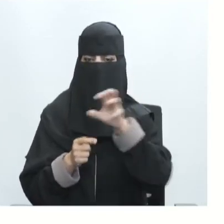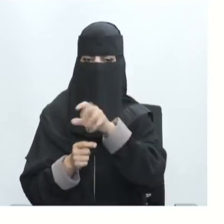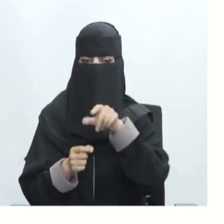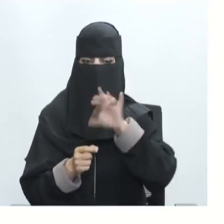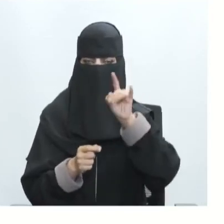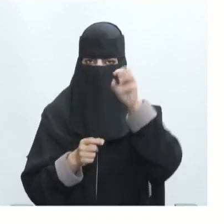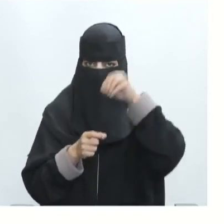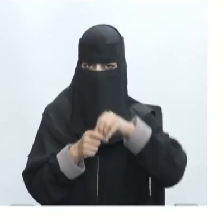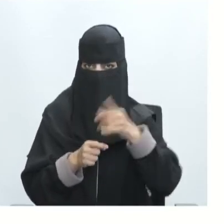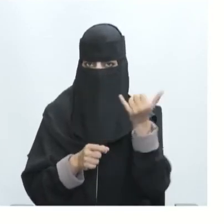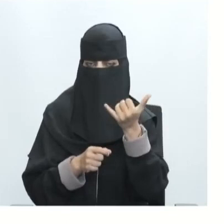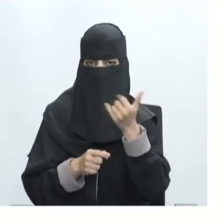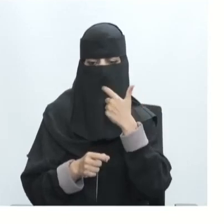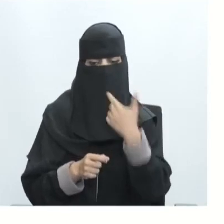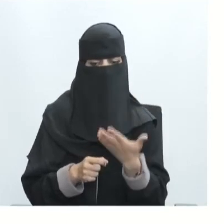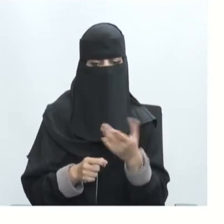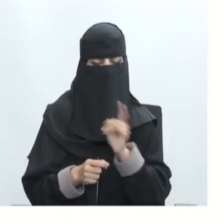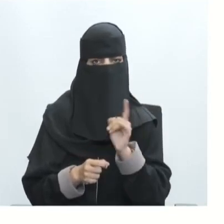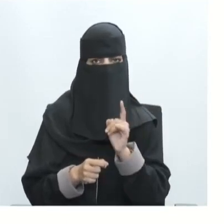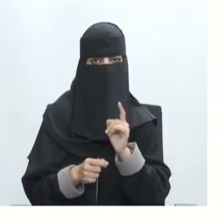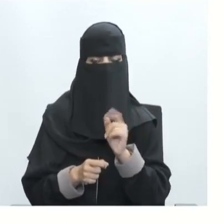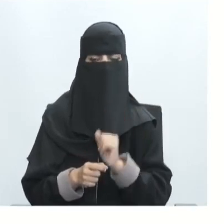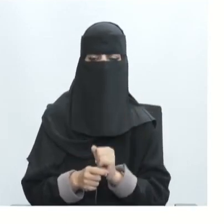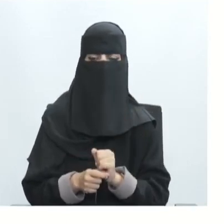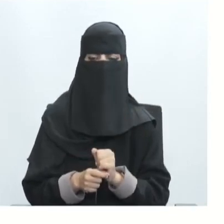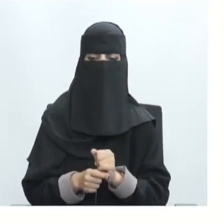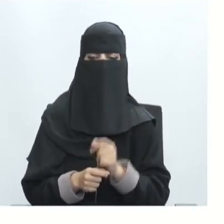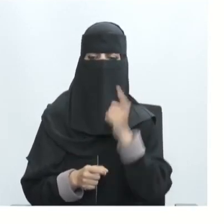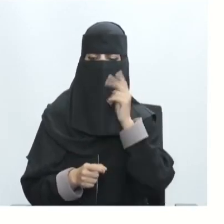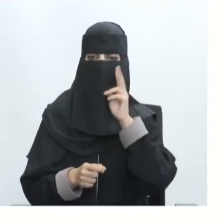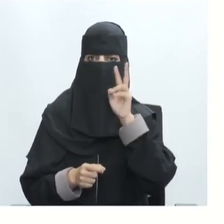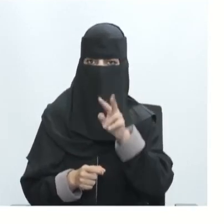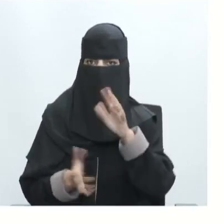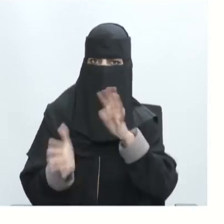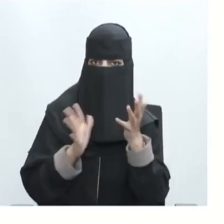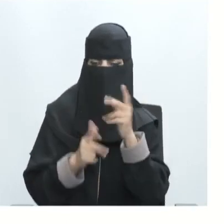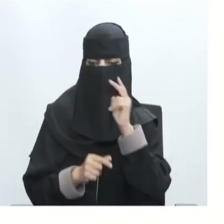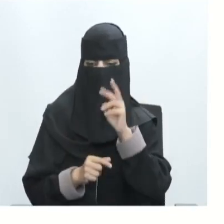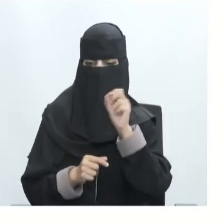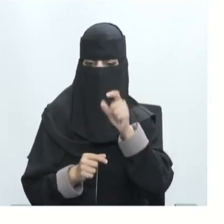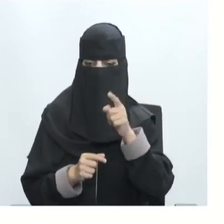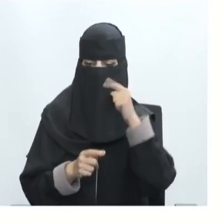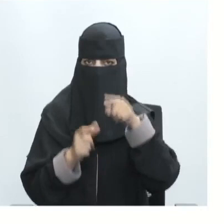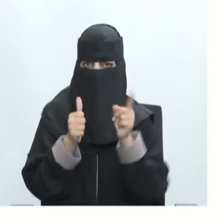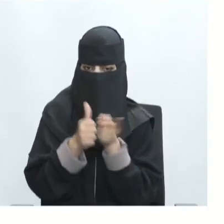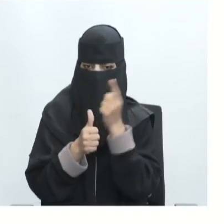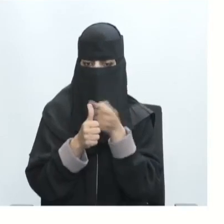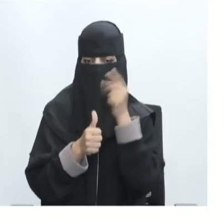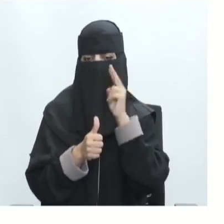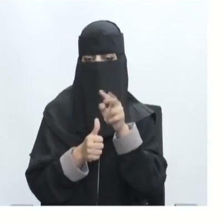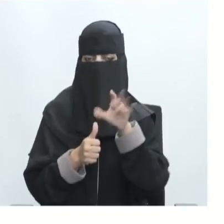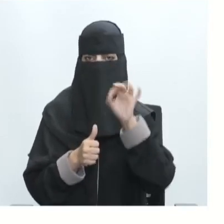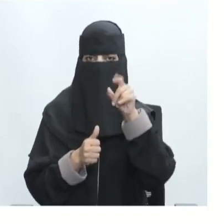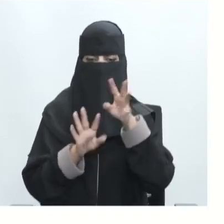ليست في غايه السهوله واليسر كما قد نعتقد للوهله الاولى